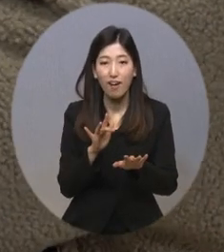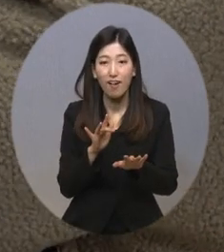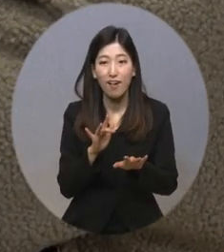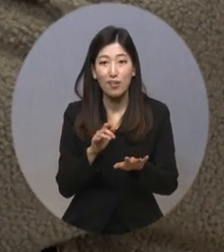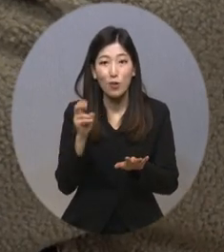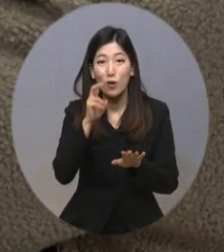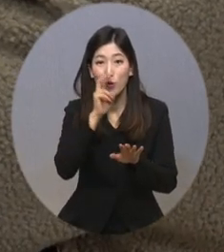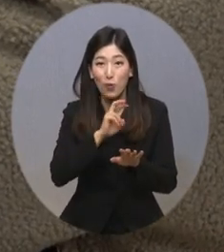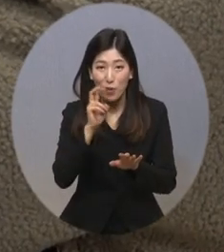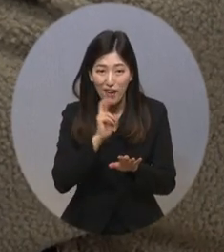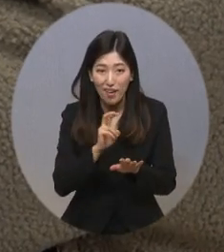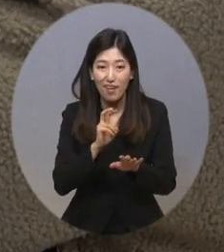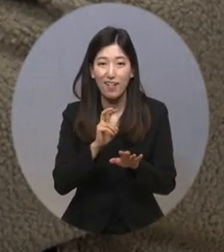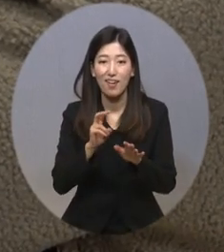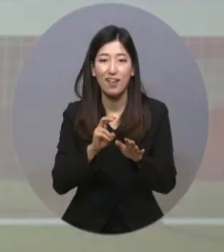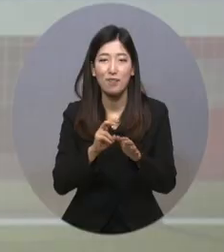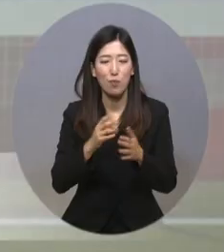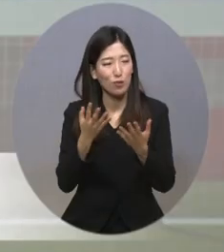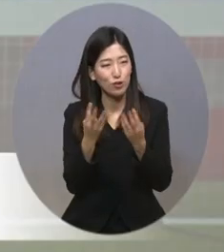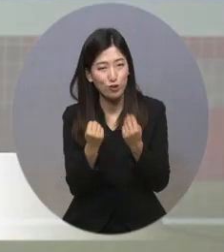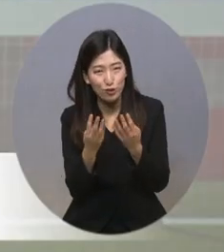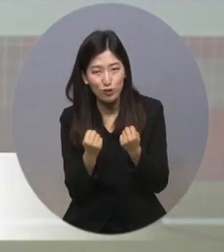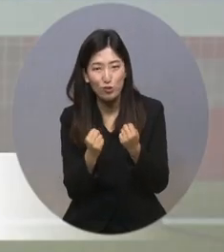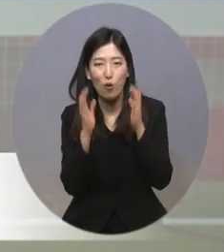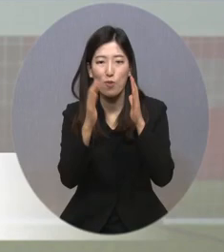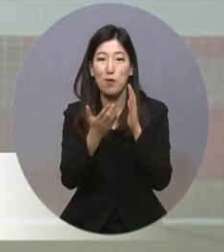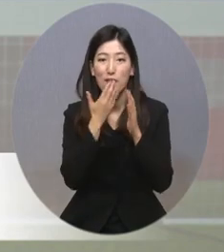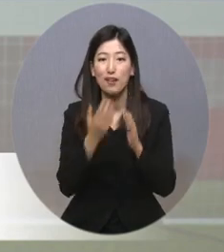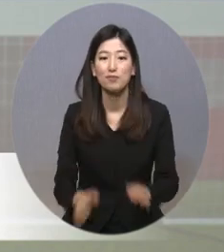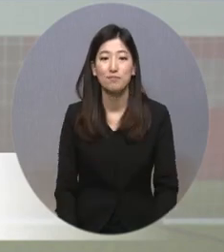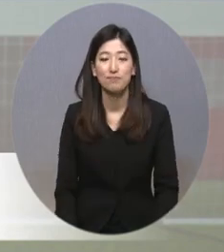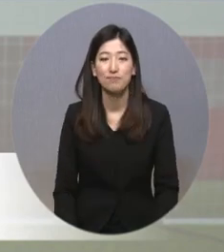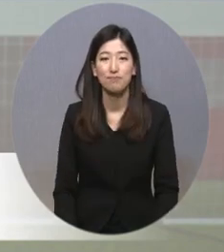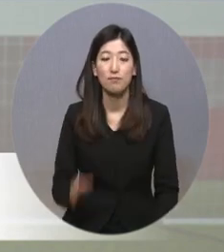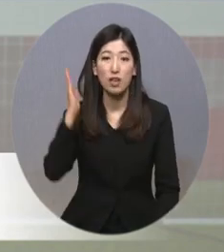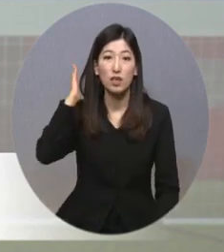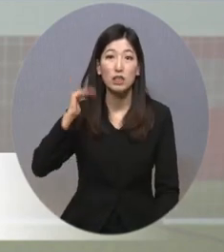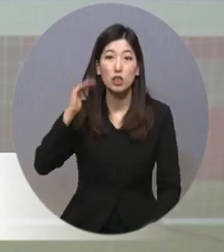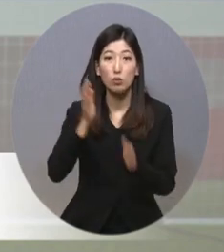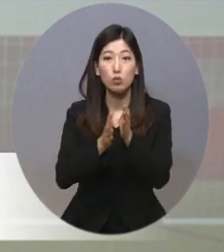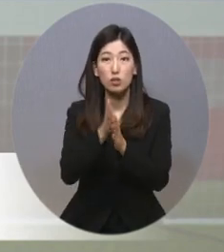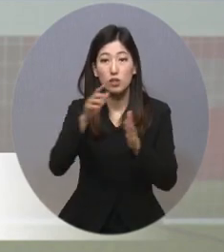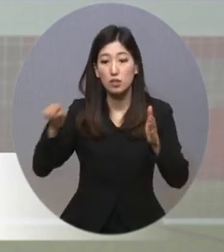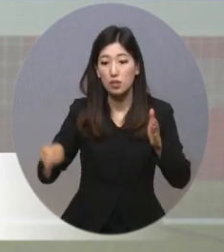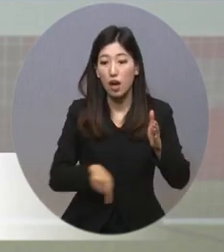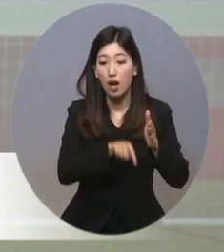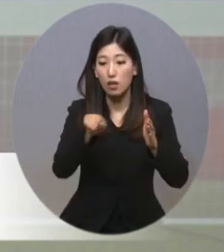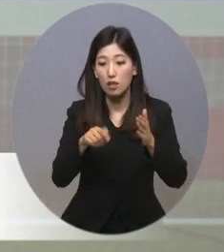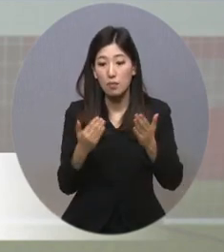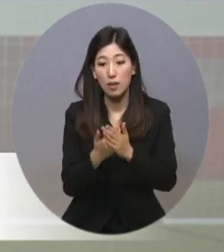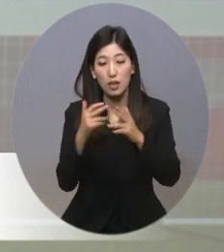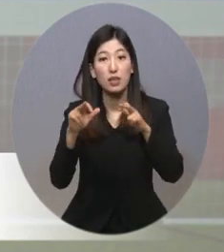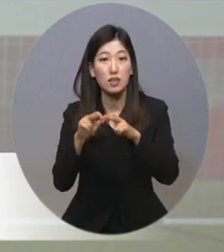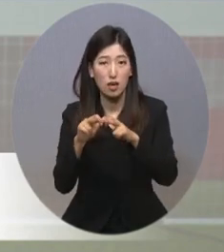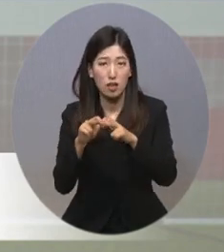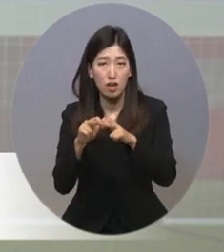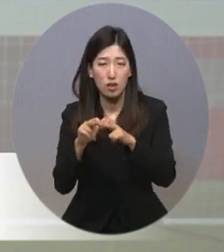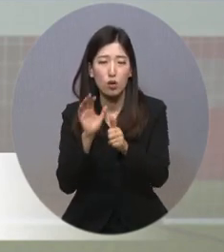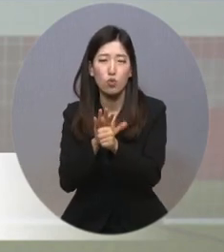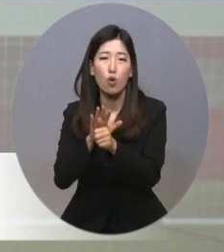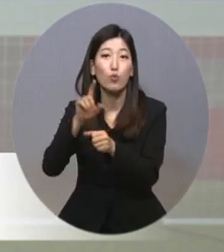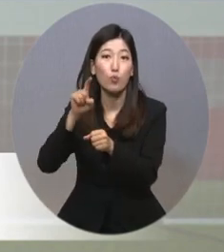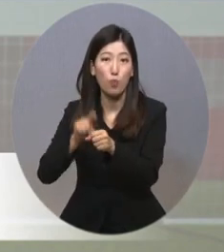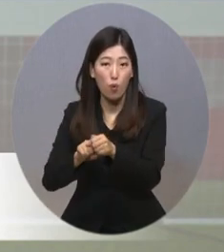다양한 인지활동을 즐길 수 있습니다. 의정부시 거주 발달장애인들을 위해서 실내 스포츠와